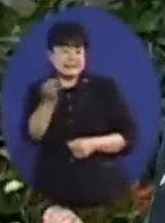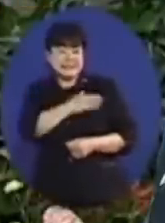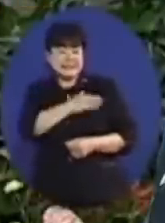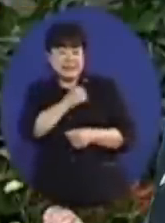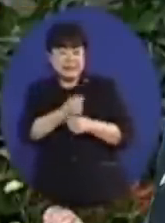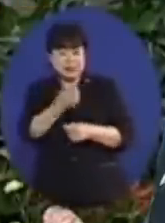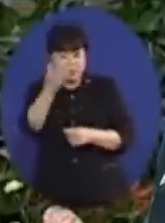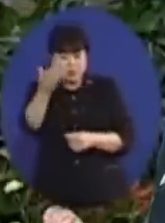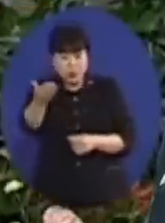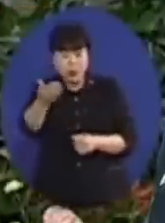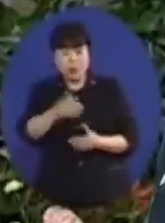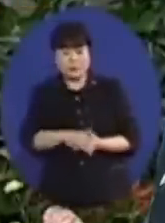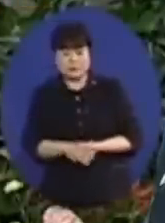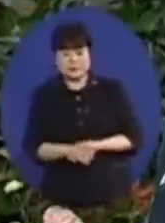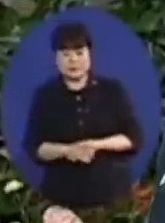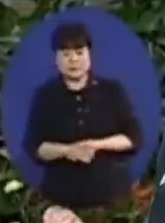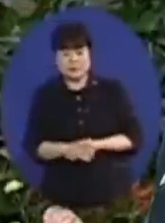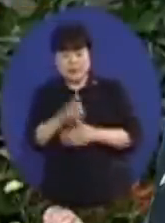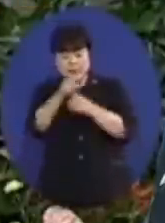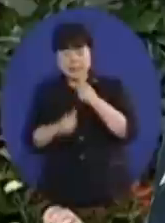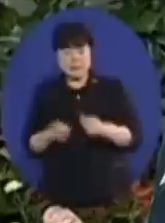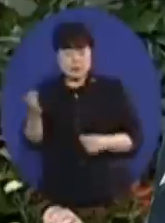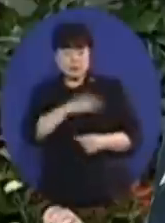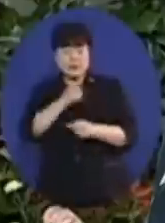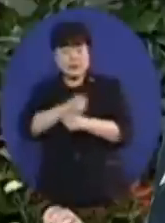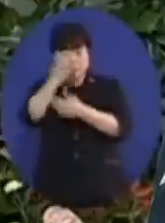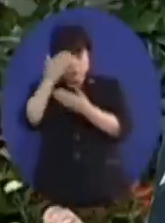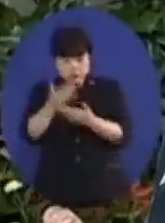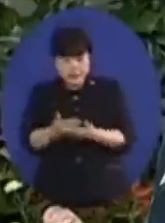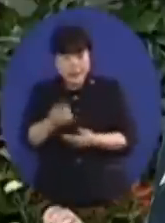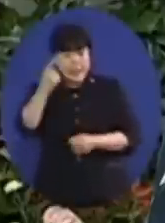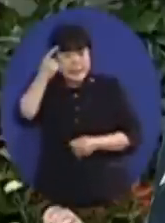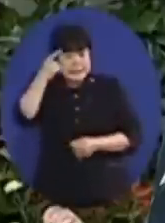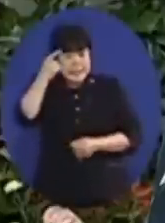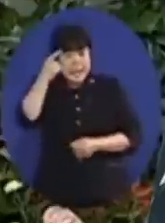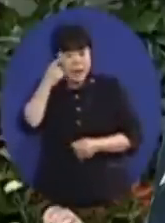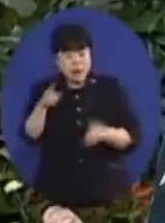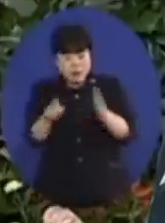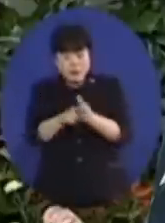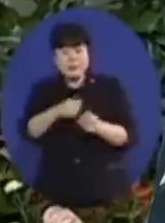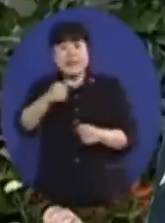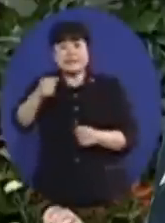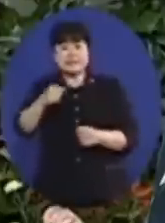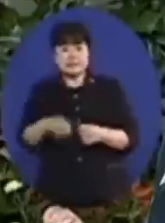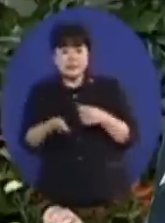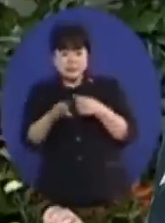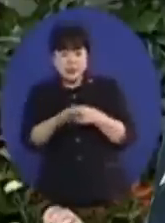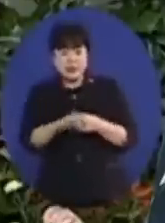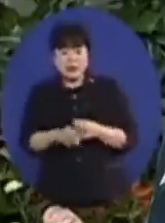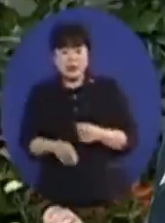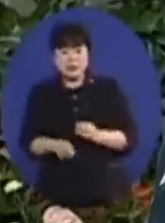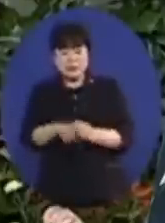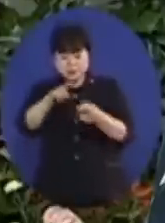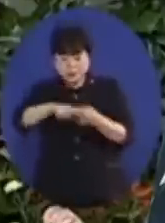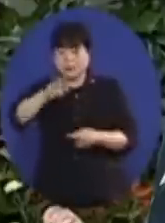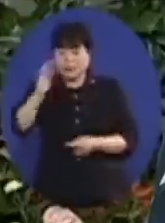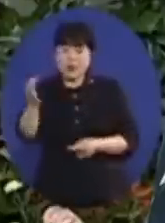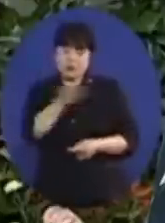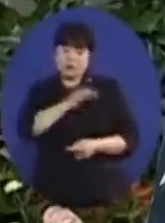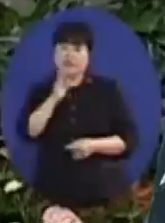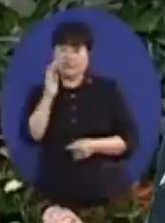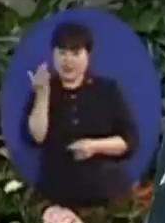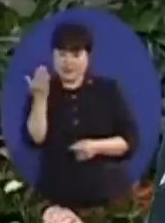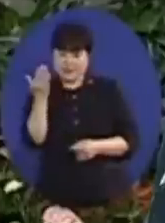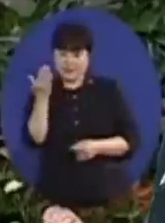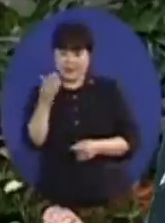부자로 만들어 주신다고 생각하고 나는 부자가 된다는 신념을 가진 사람이 내 믿은 대로 될지어다